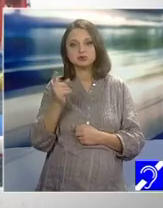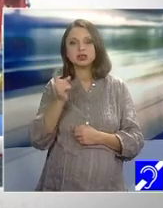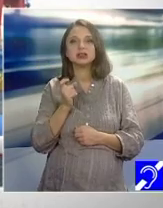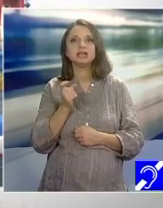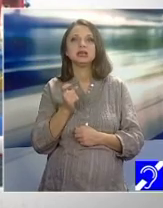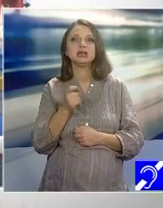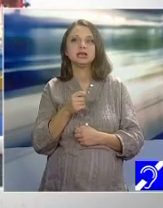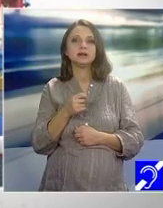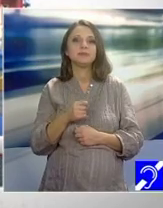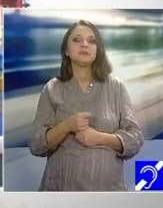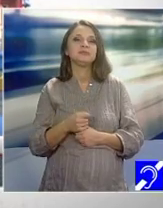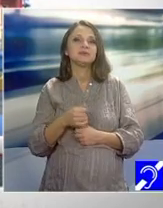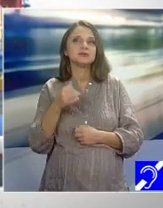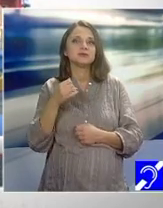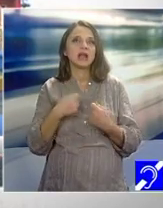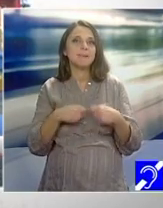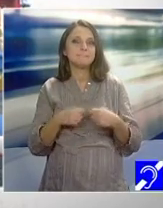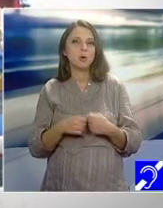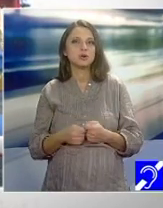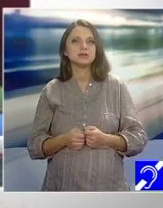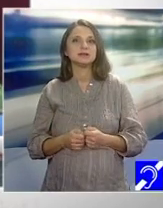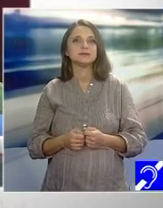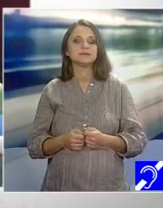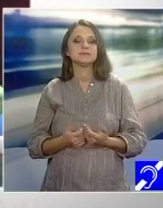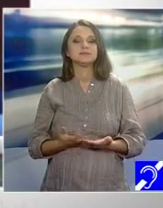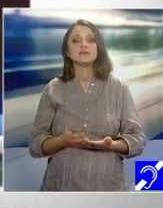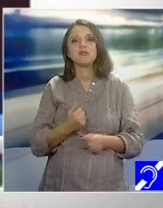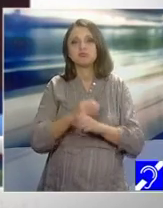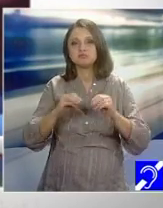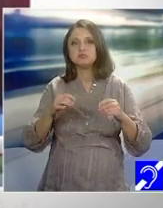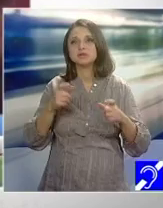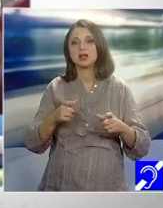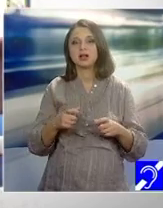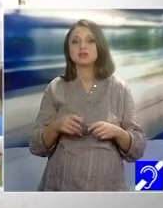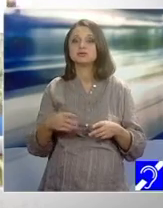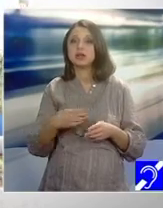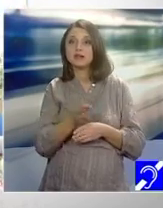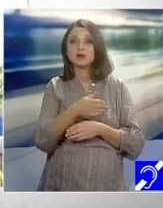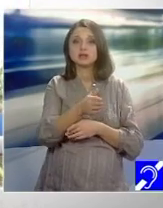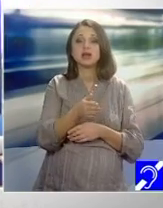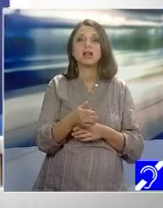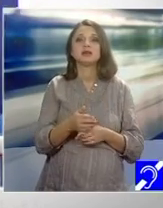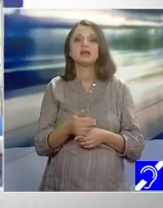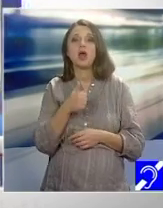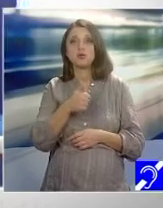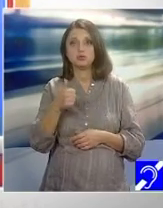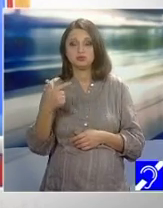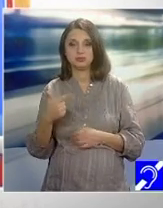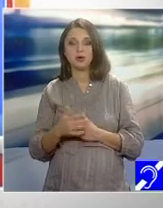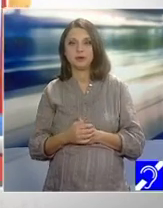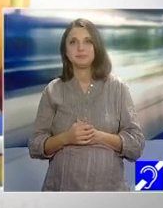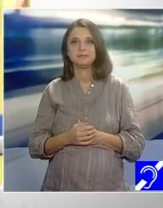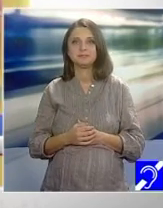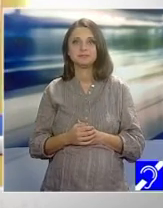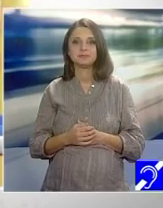Peditel au fost înregistrate peste 17.000 de apeluri, dintre care 50 de cazuri au fost redirecționate către apelul unic de urgență